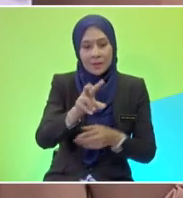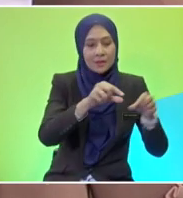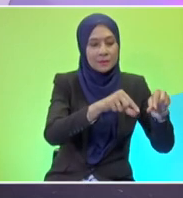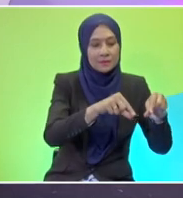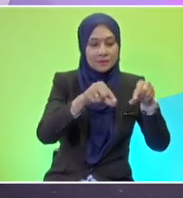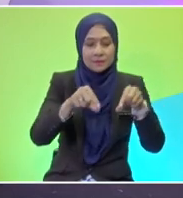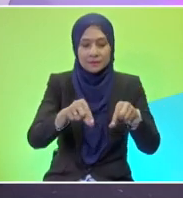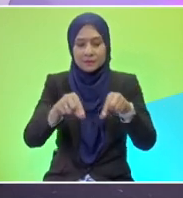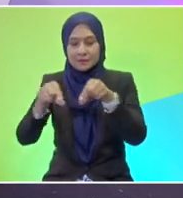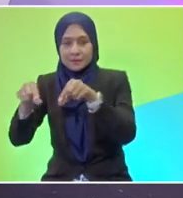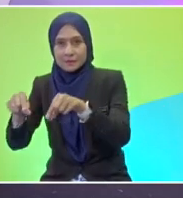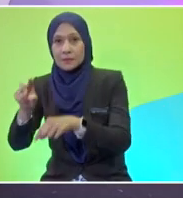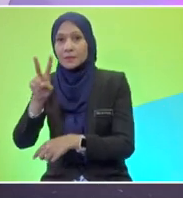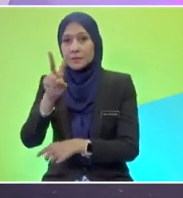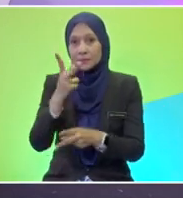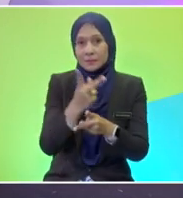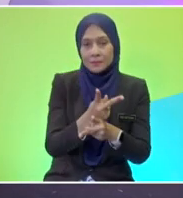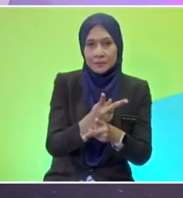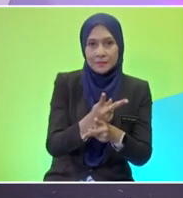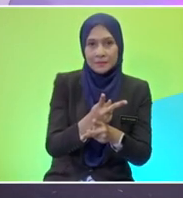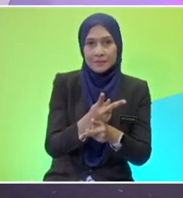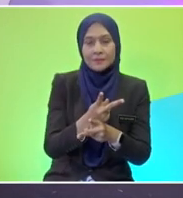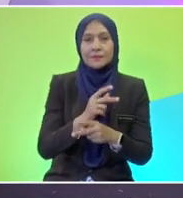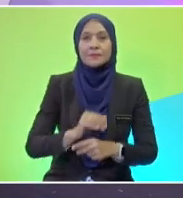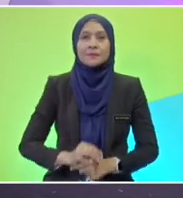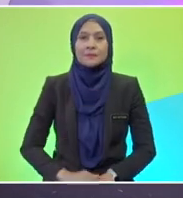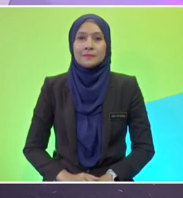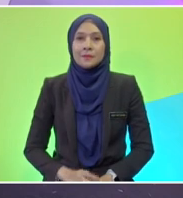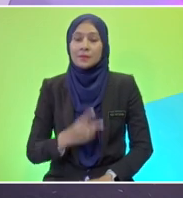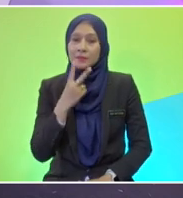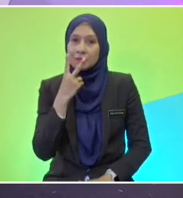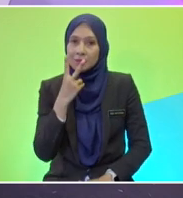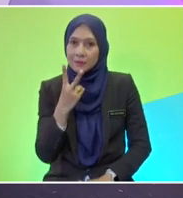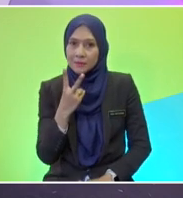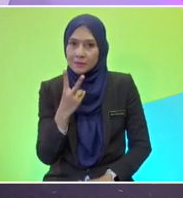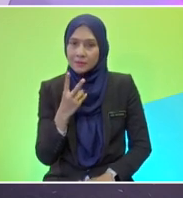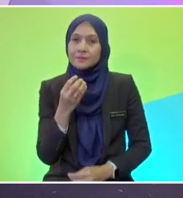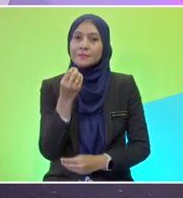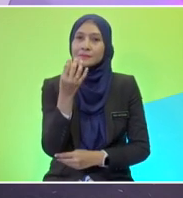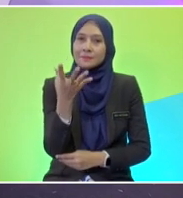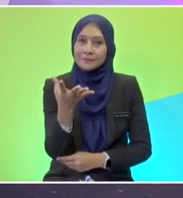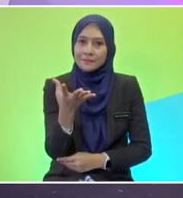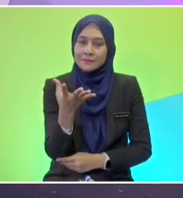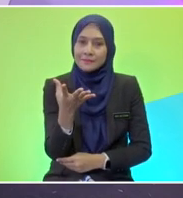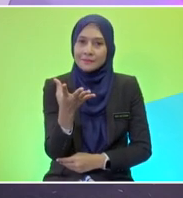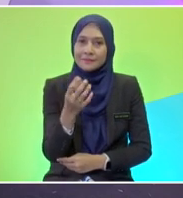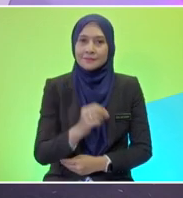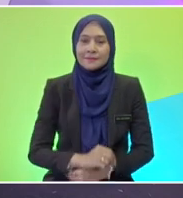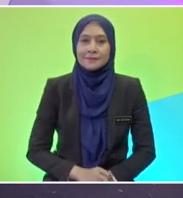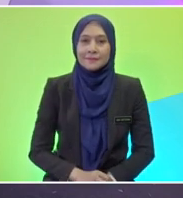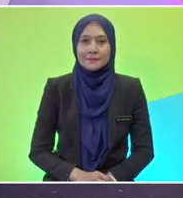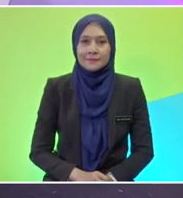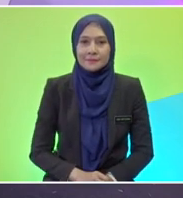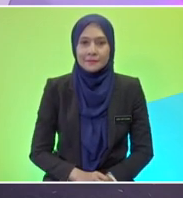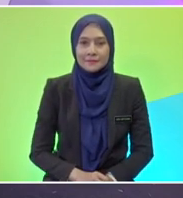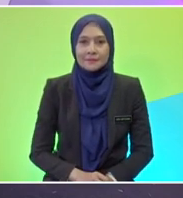lebih-lebih, pasti jawapan kita akan salah. Betul. Jadi kita kena tengok nombor gerak tu. Itulah kita panggil dekat gerak baki. Tengok betul-betul gerak tu